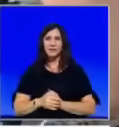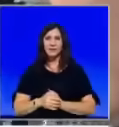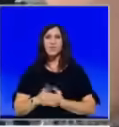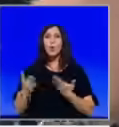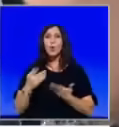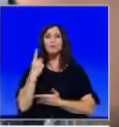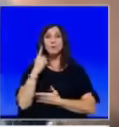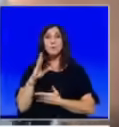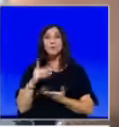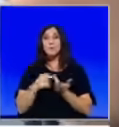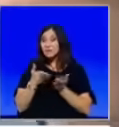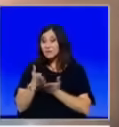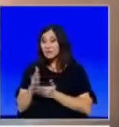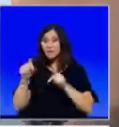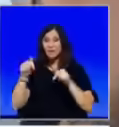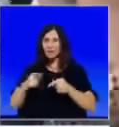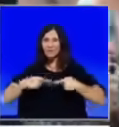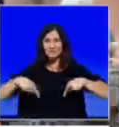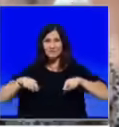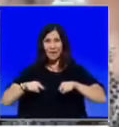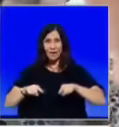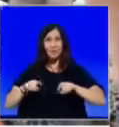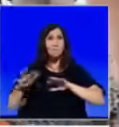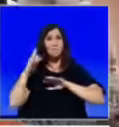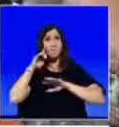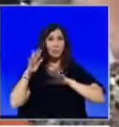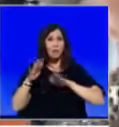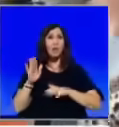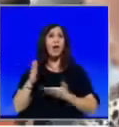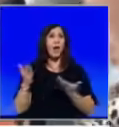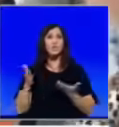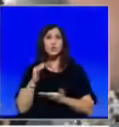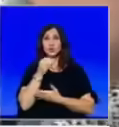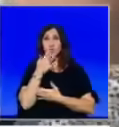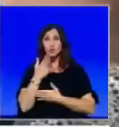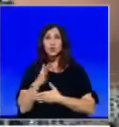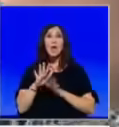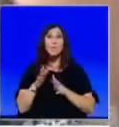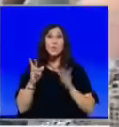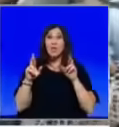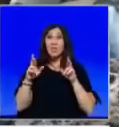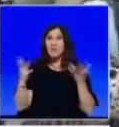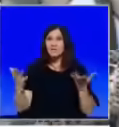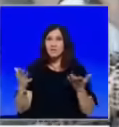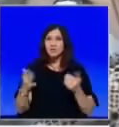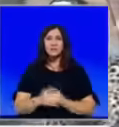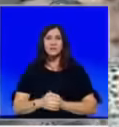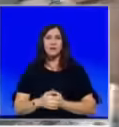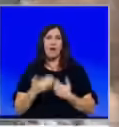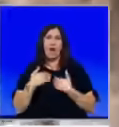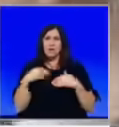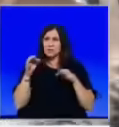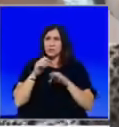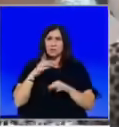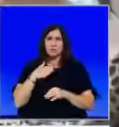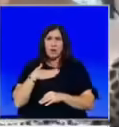първи път тръгна тук в залата, предполагахте ли какво ще се случи или поне надявахте ли се? Аз никога